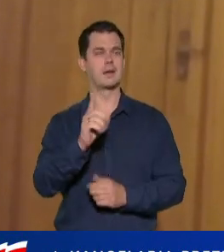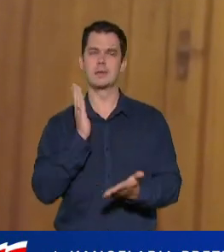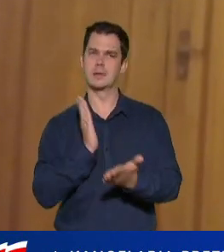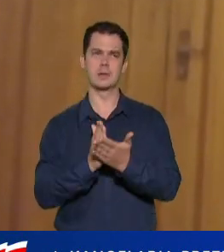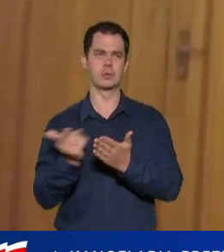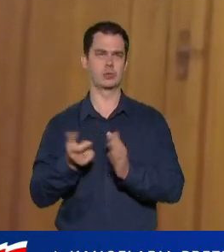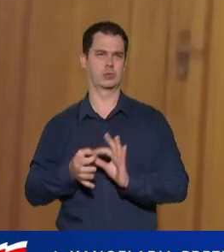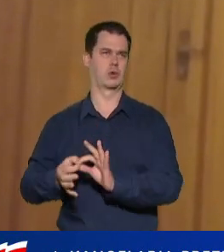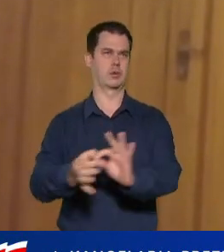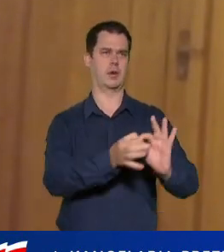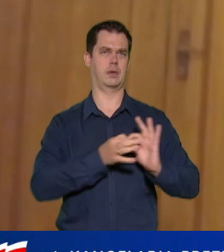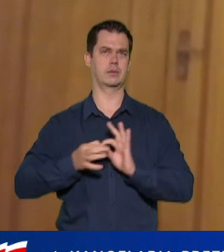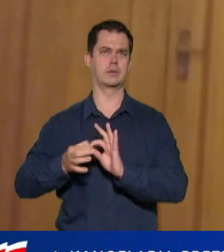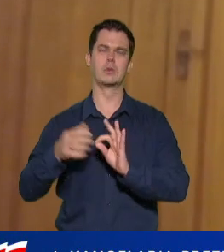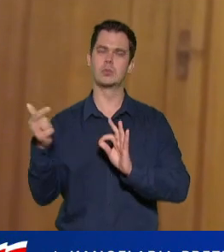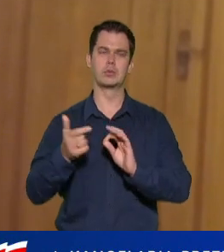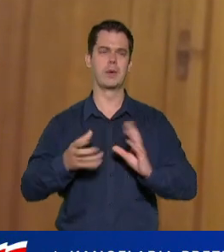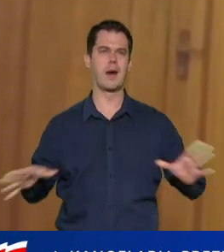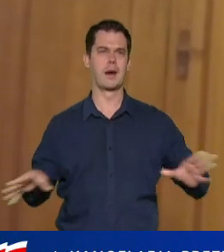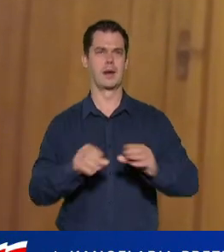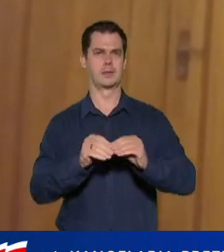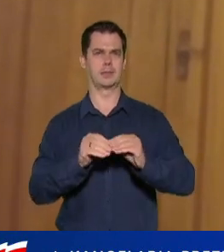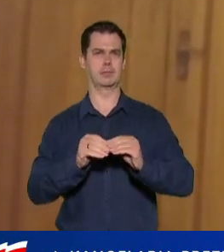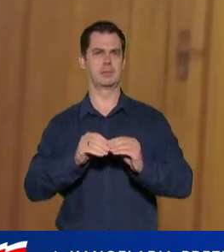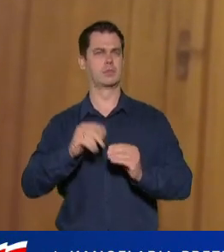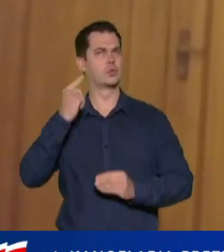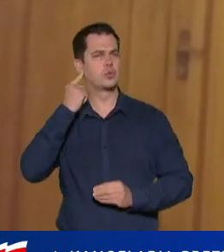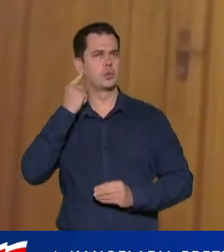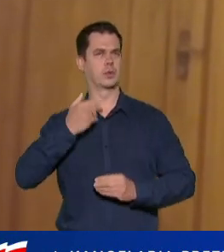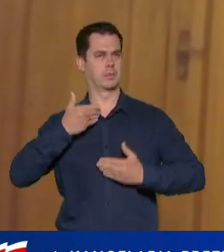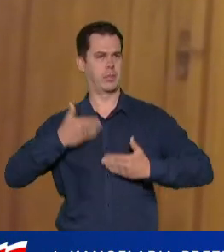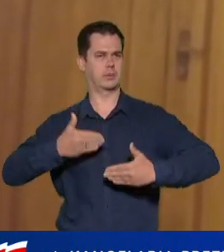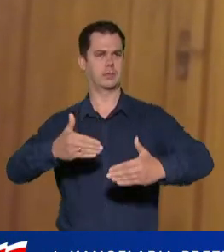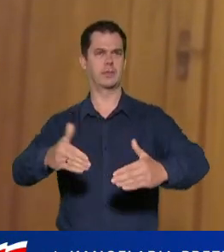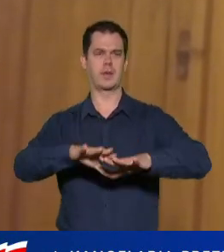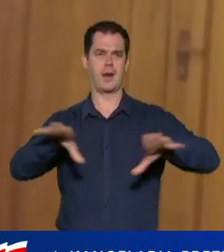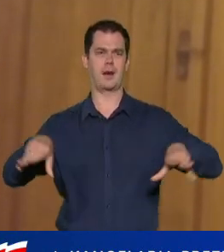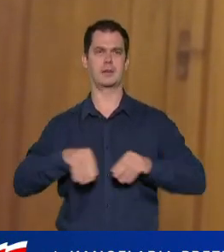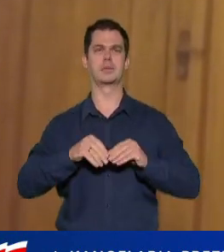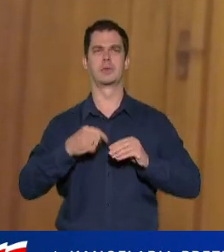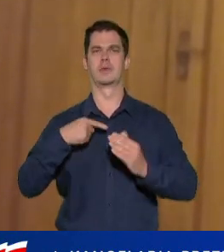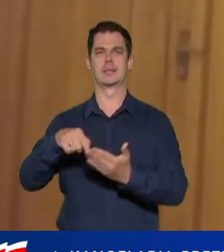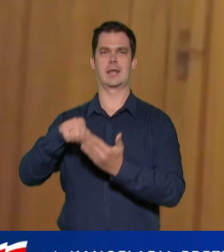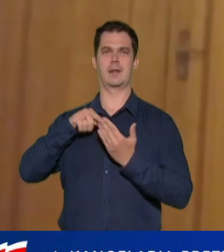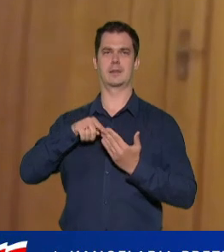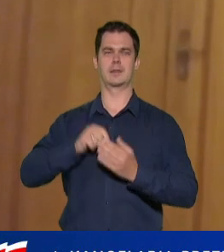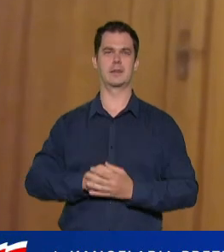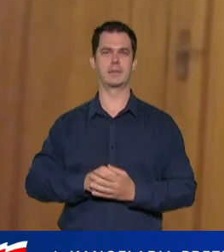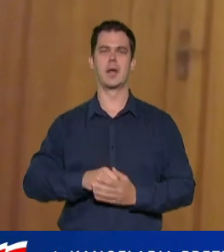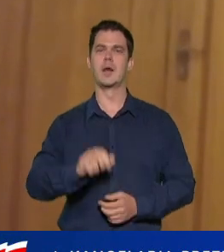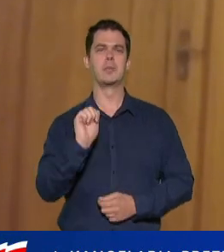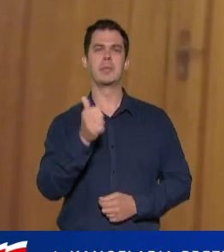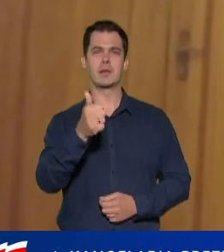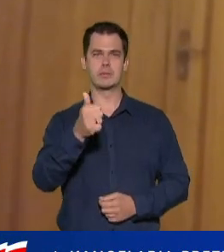będziemy solidarni, jak będziemy razem postępować według zaleceń. Podstawowe zalecenie,